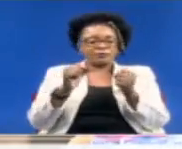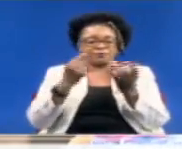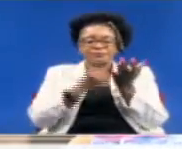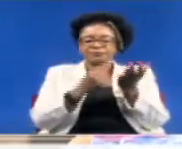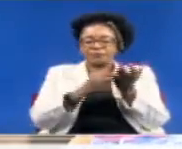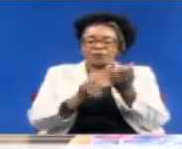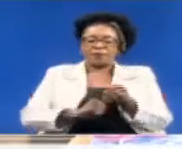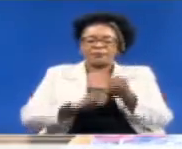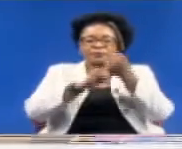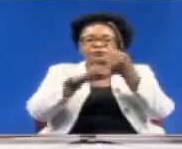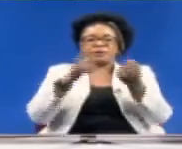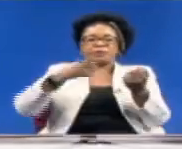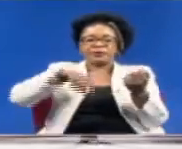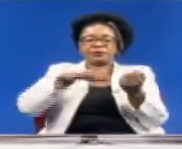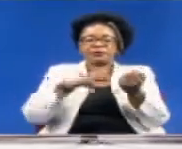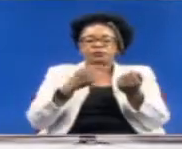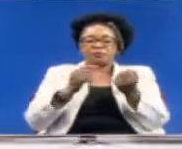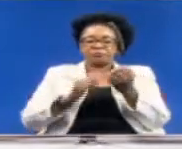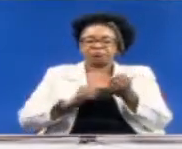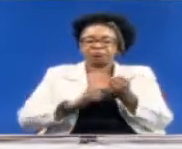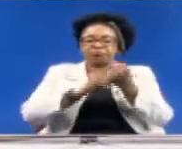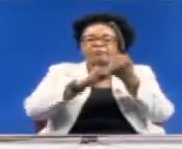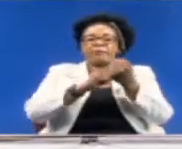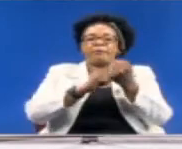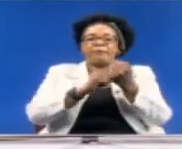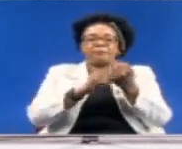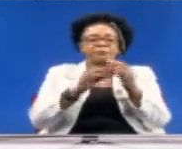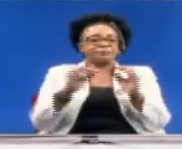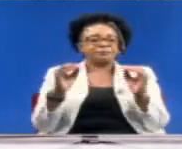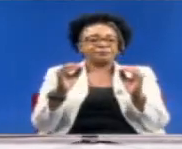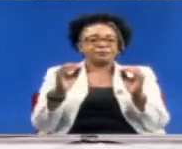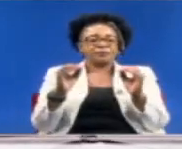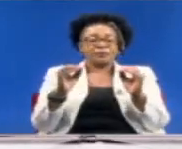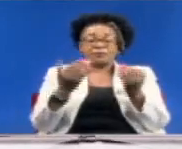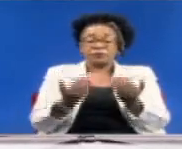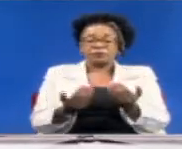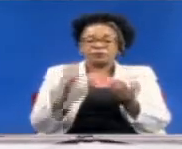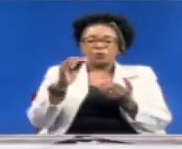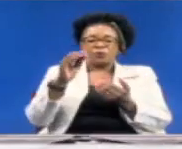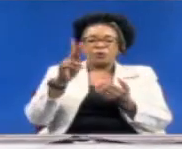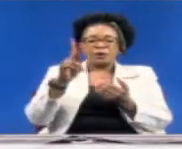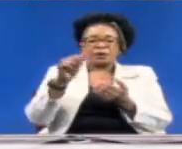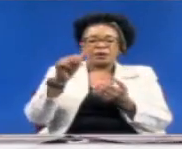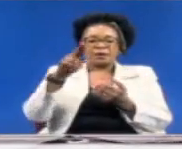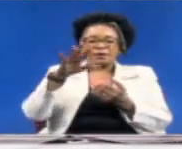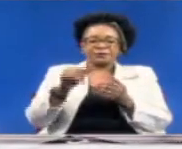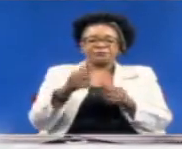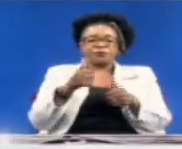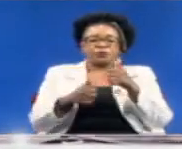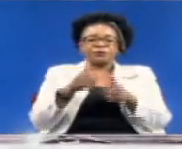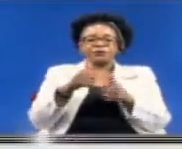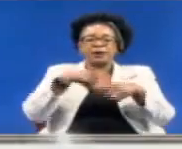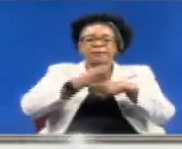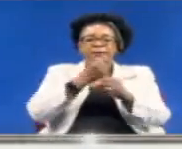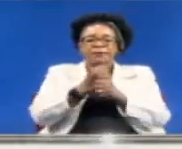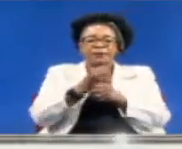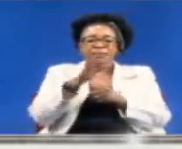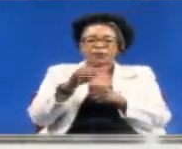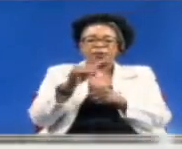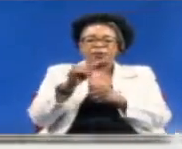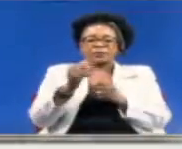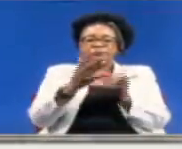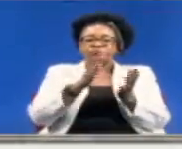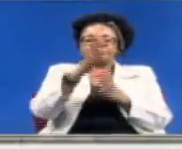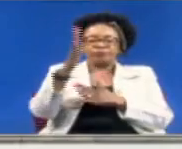to backfeed. Kufikia sasa, mfumo wa Olkaria unaozalisha umeme kwa mvuke wa joto ardhi, ambao